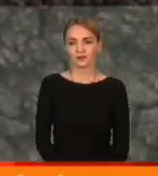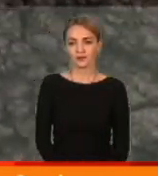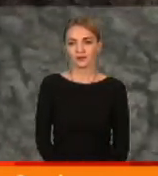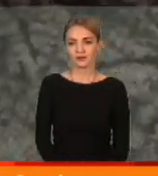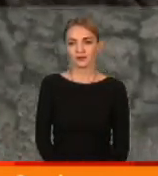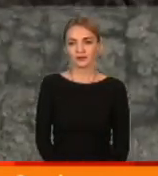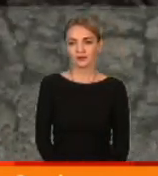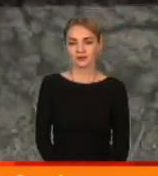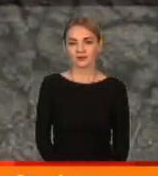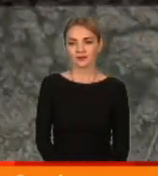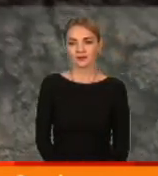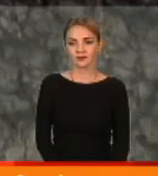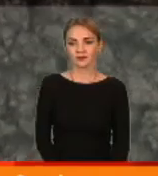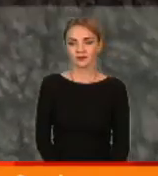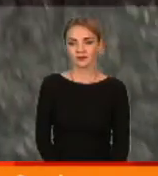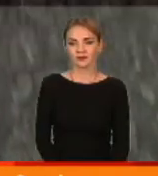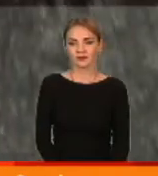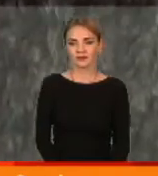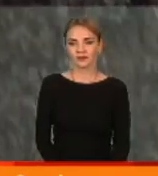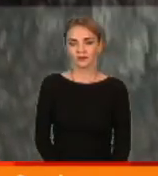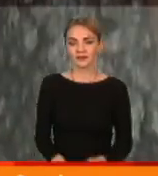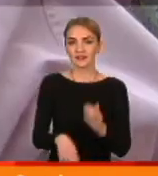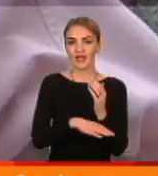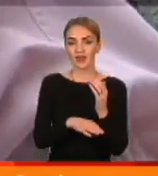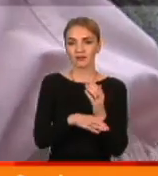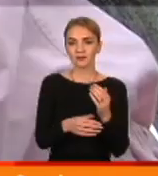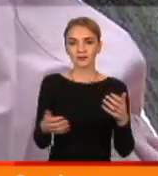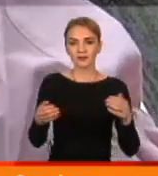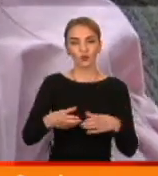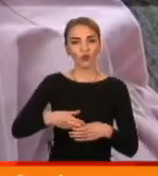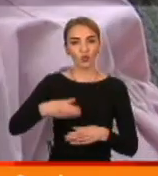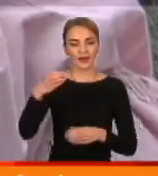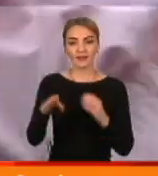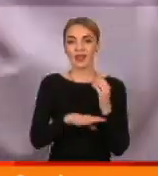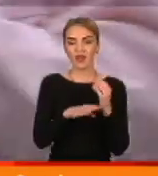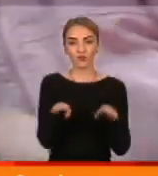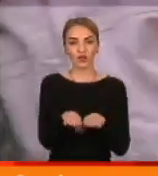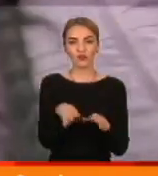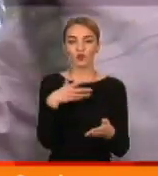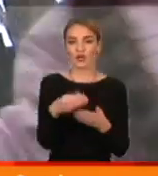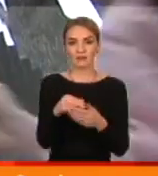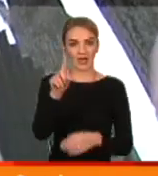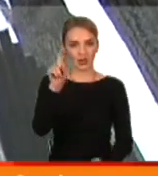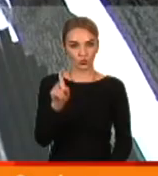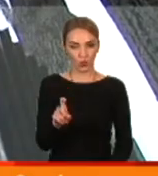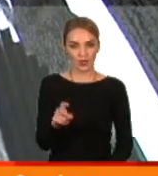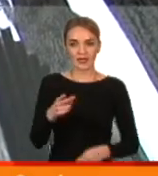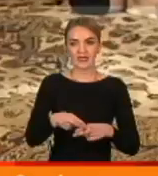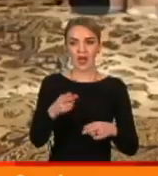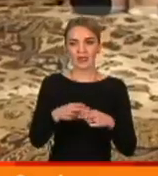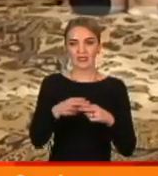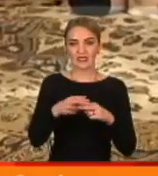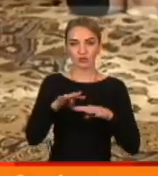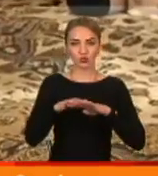круче. А дерево взяли і проросло. Стовбури цих дерев Ганнуся порівнює зі своїм хребтом, а залізні проти,